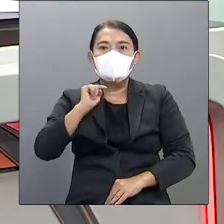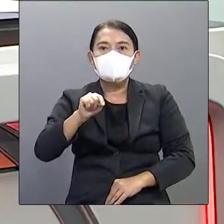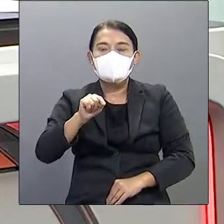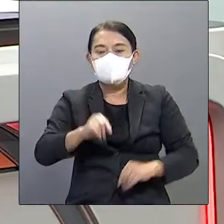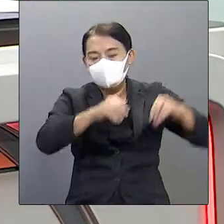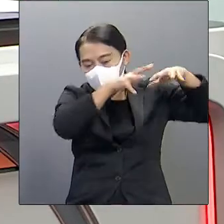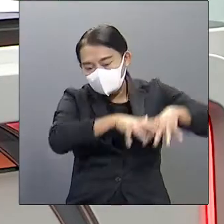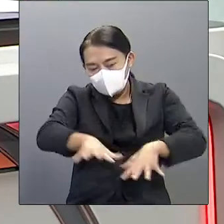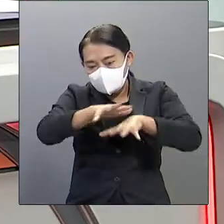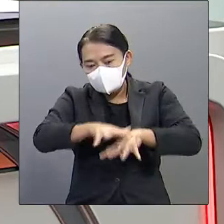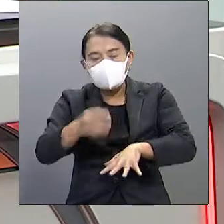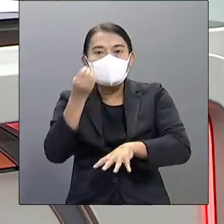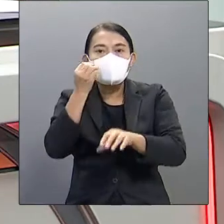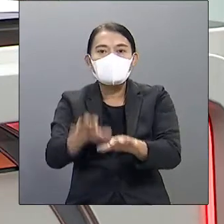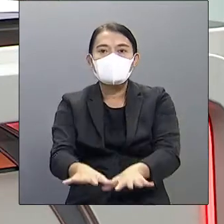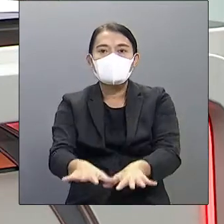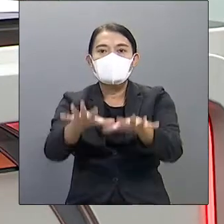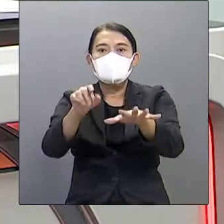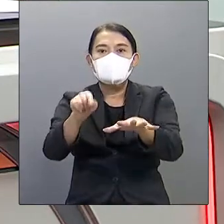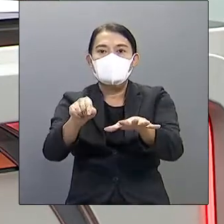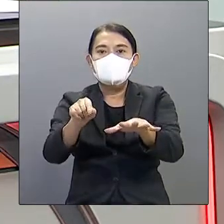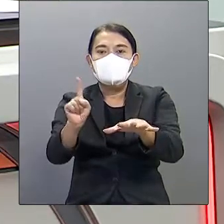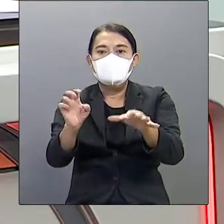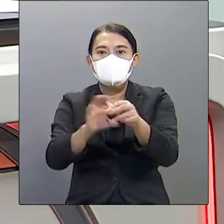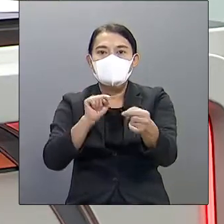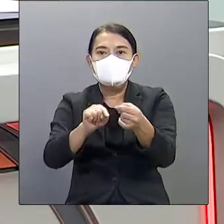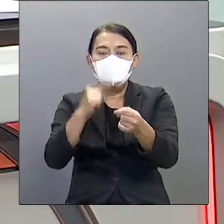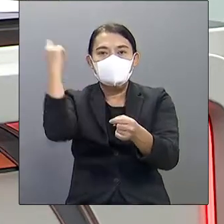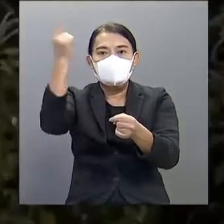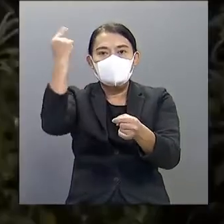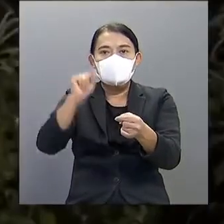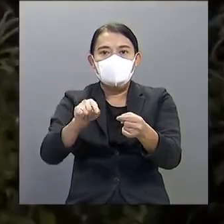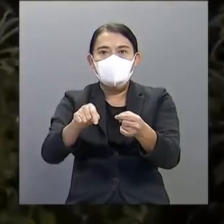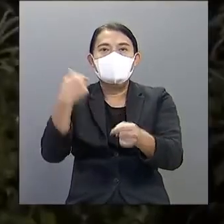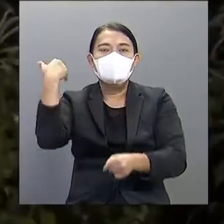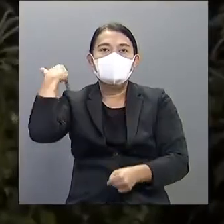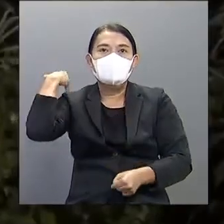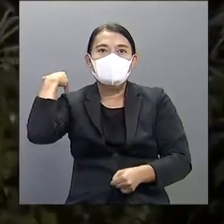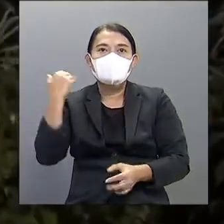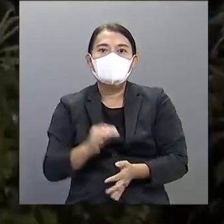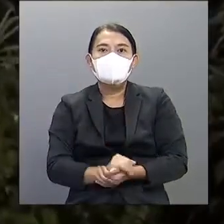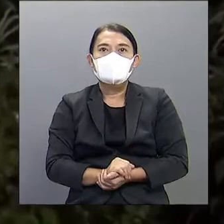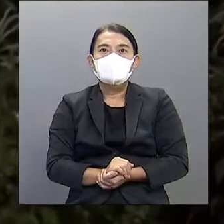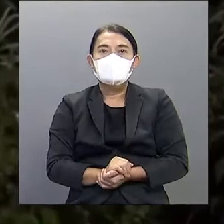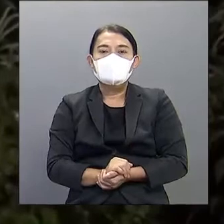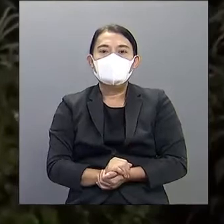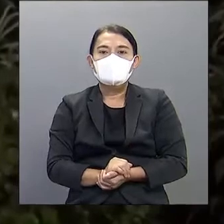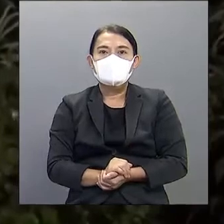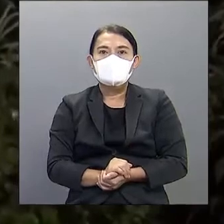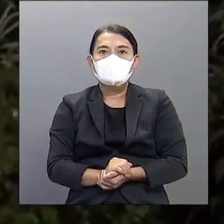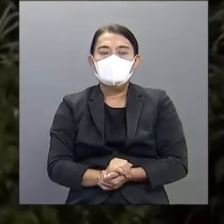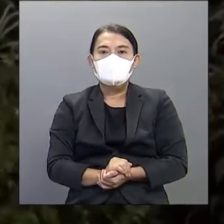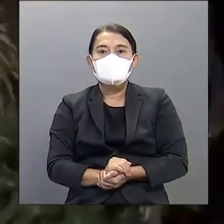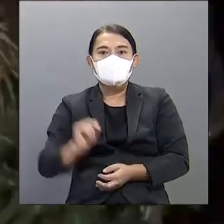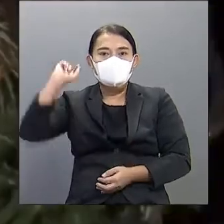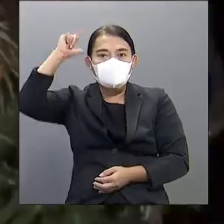บ้านเรือนของชาวบ้านและจุดสัญจรที่เชื่อมต่อไปยังพื้นที่การท่องเที่ยวค่ะมีฝนตกหนักลงมาใน